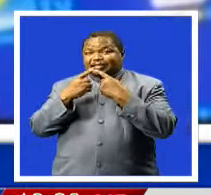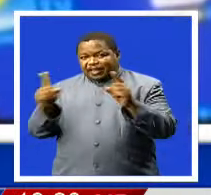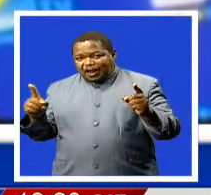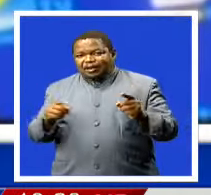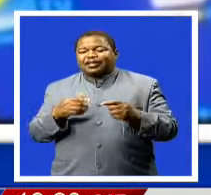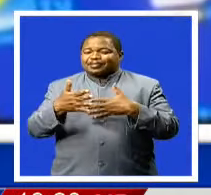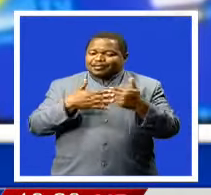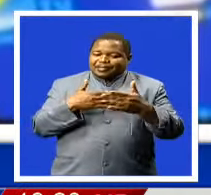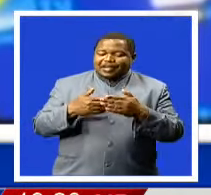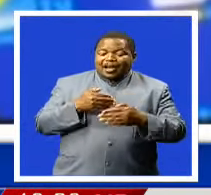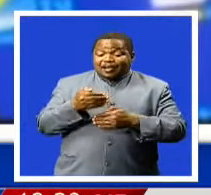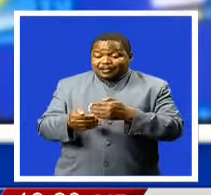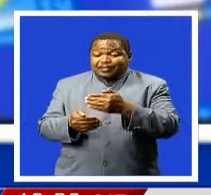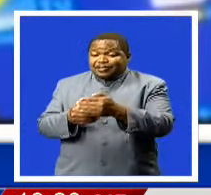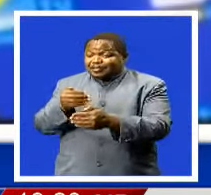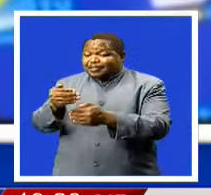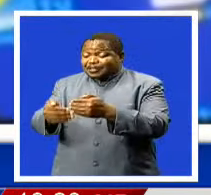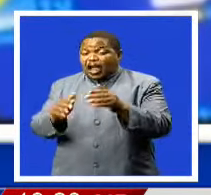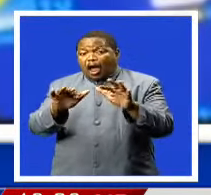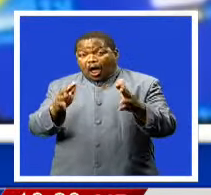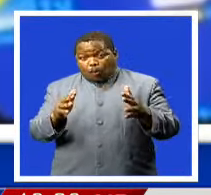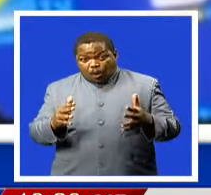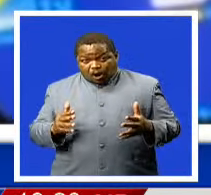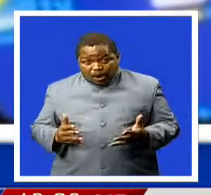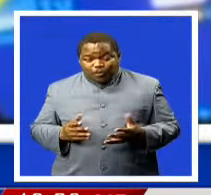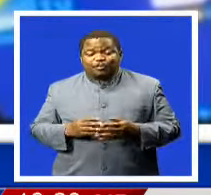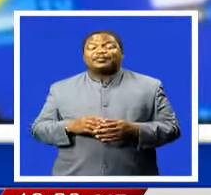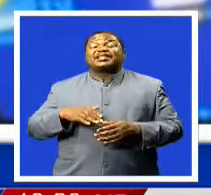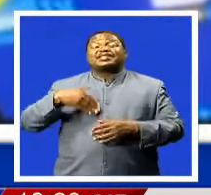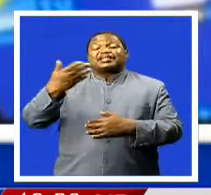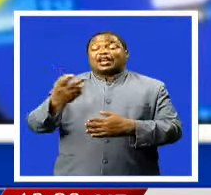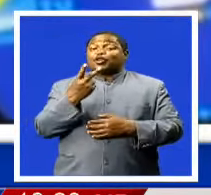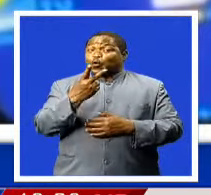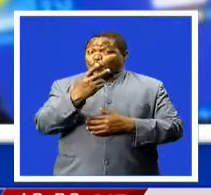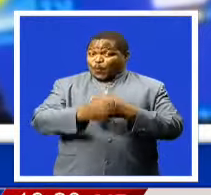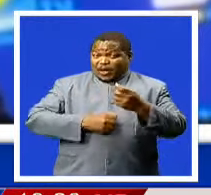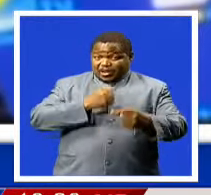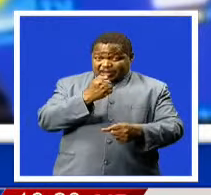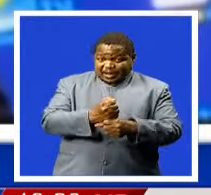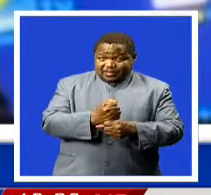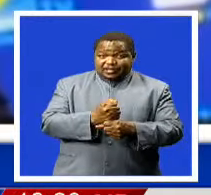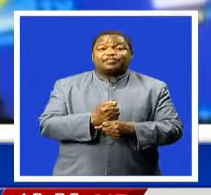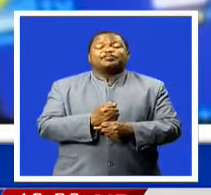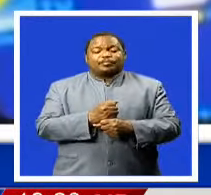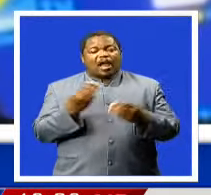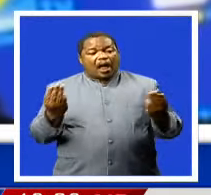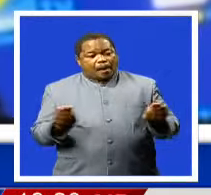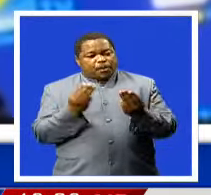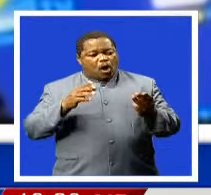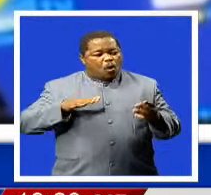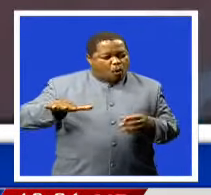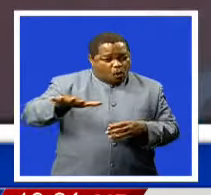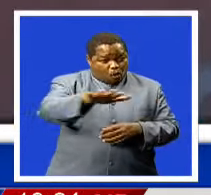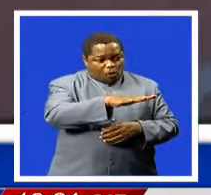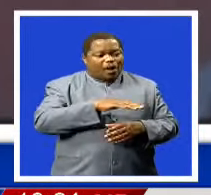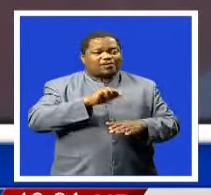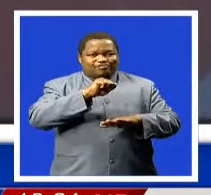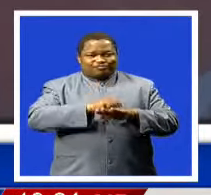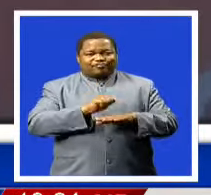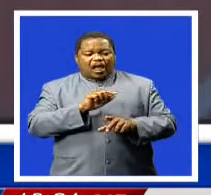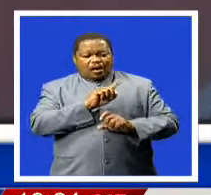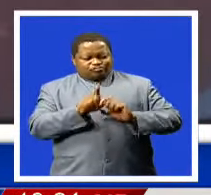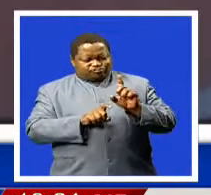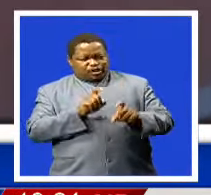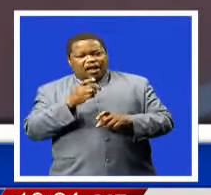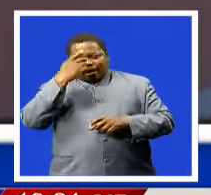lokukula kuze kwekuthi makuphela 24 months sive sisibute ukuthi lokule nathi ndakwenda niyakwenda yini ngiloko ke lekhlukile indvuna